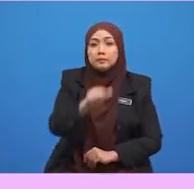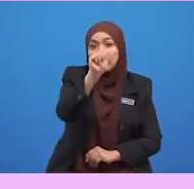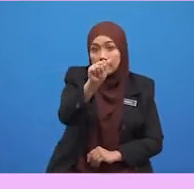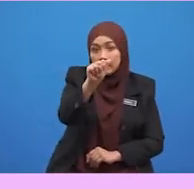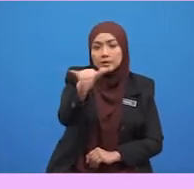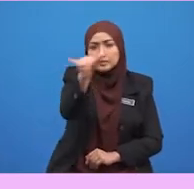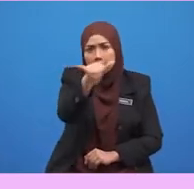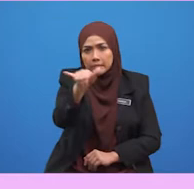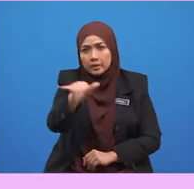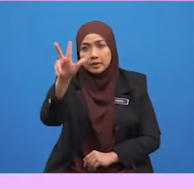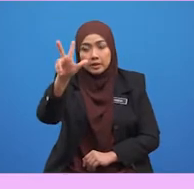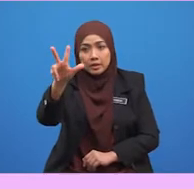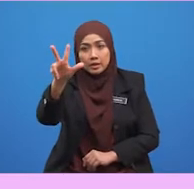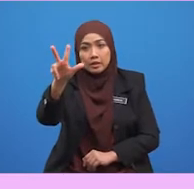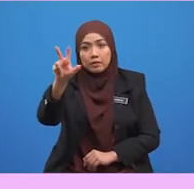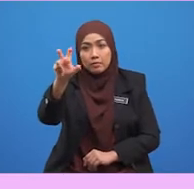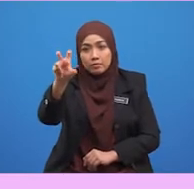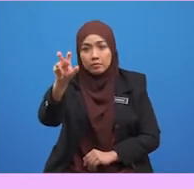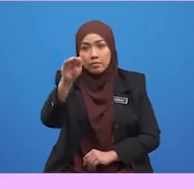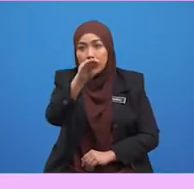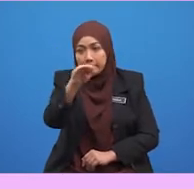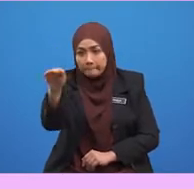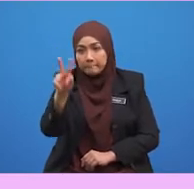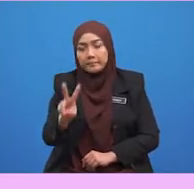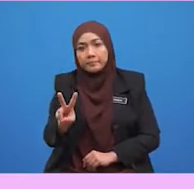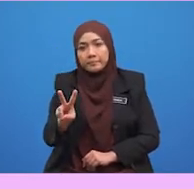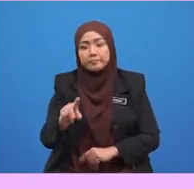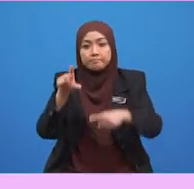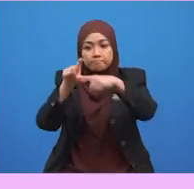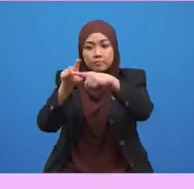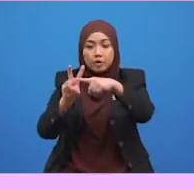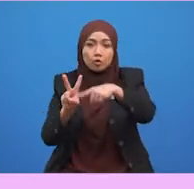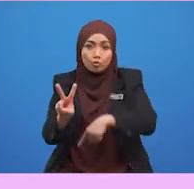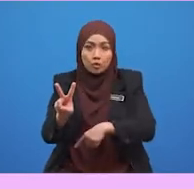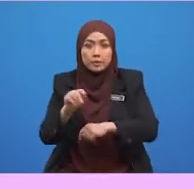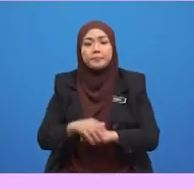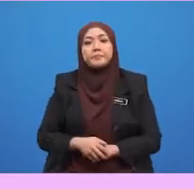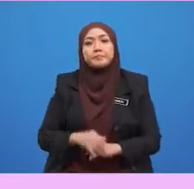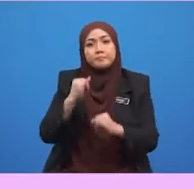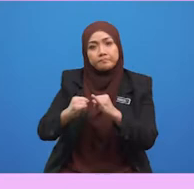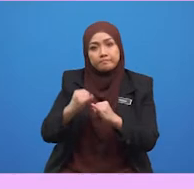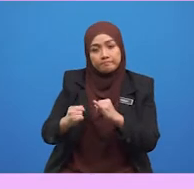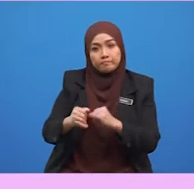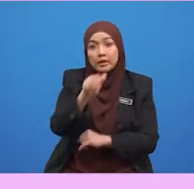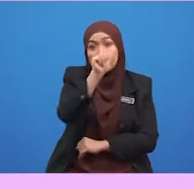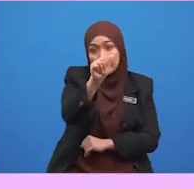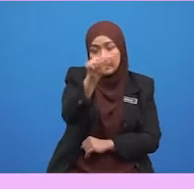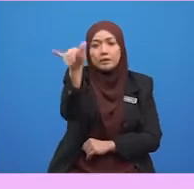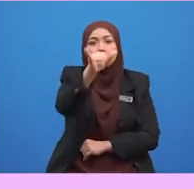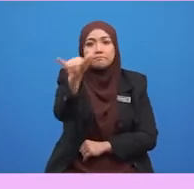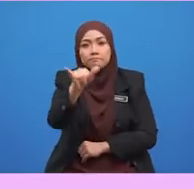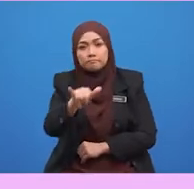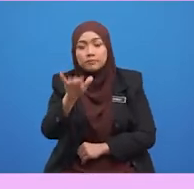sama dengan 30 bahagi dengan 2. Akhir sekali, nilai A